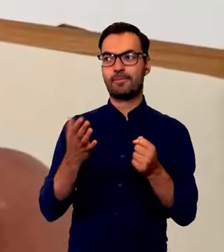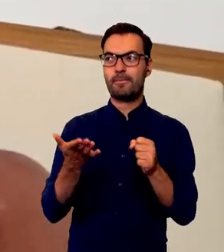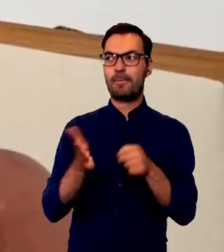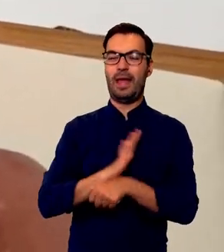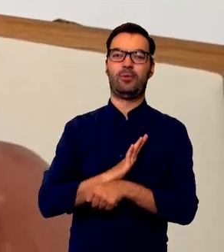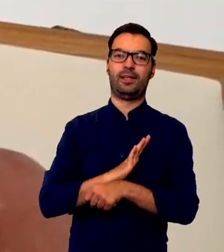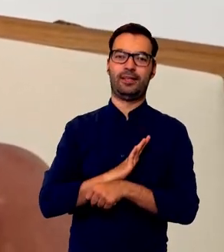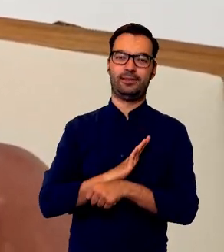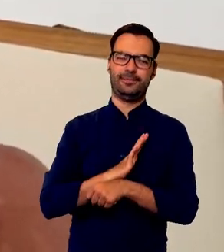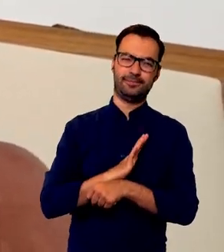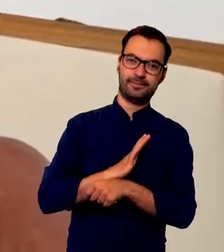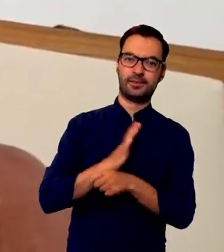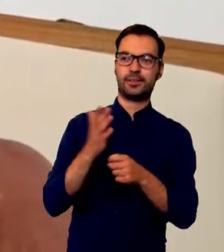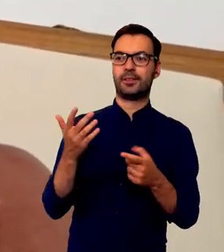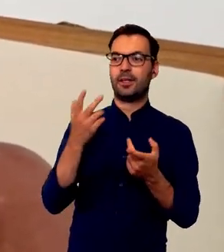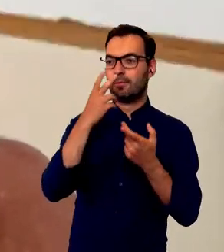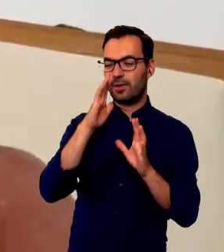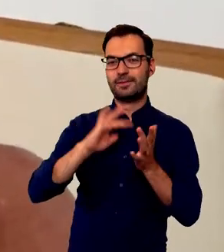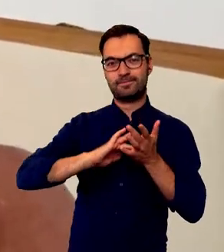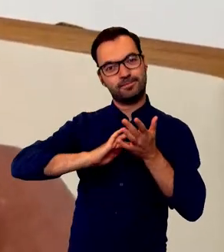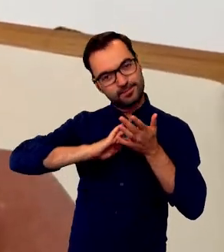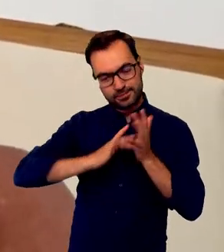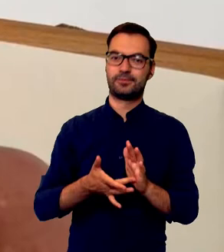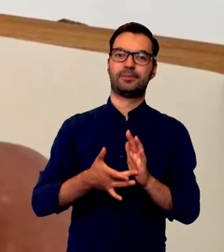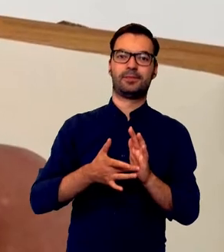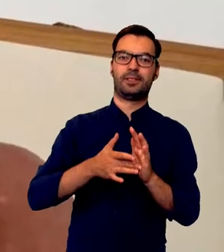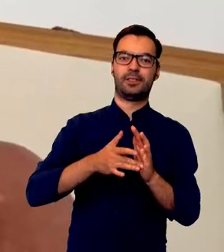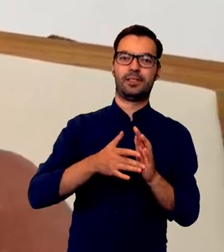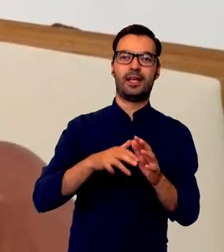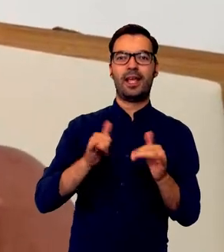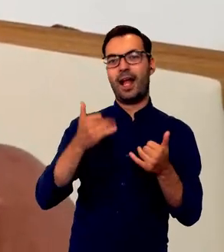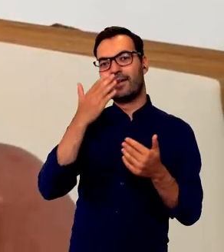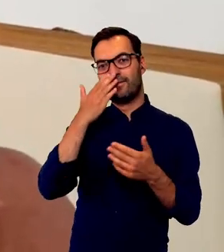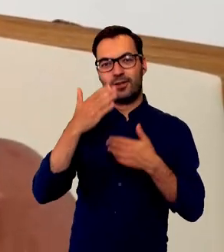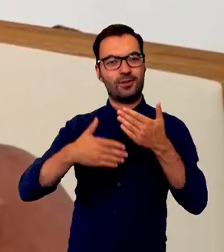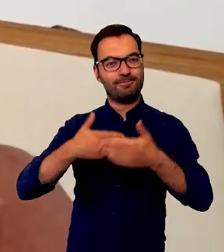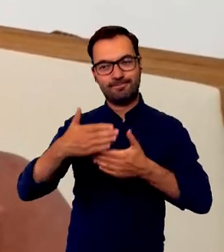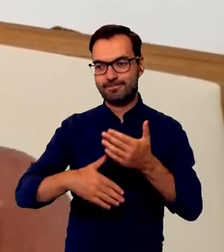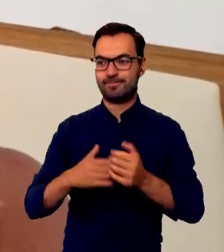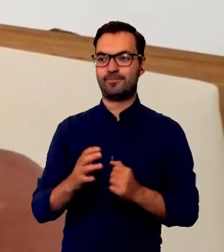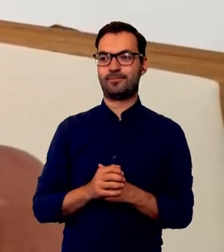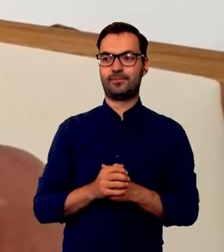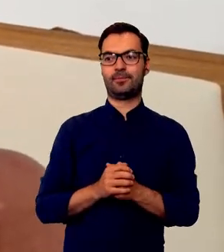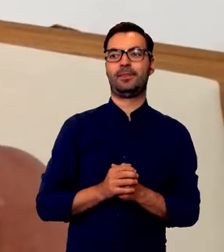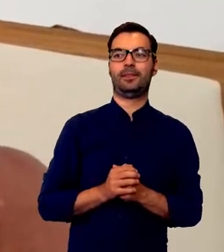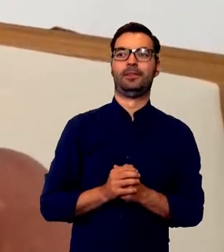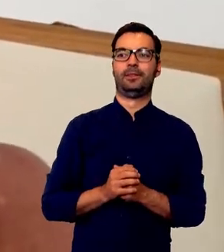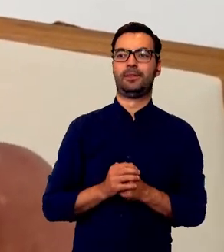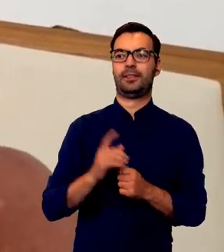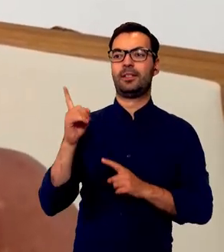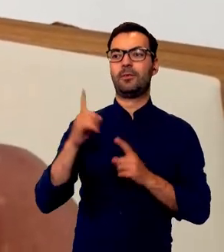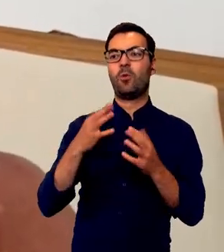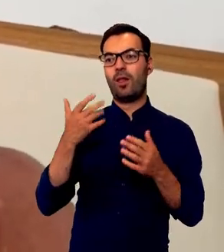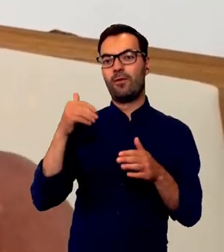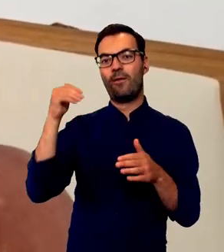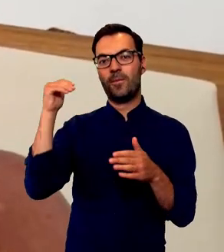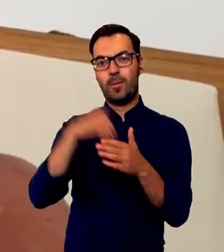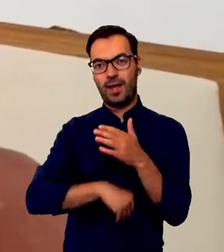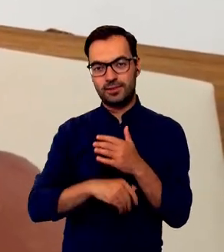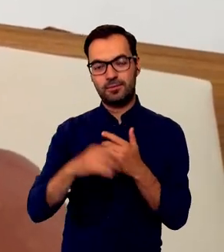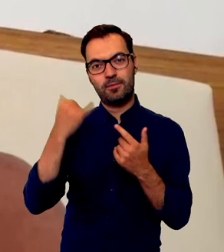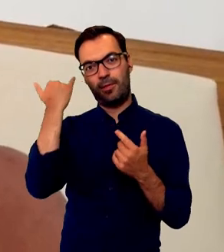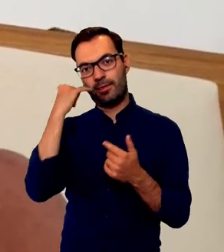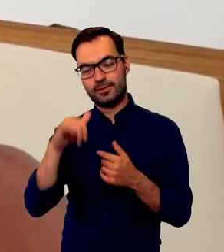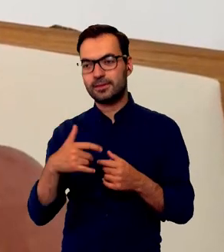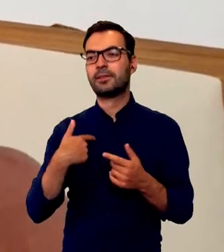pełniejszą, żeby rzeczywiście pokazać od A do Z, jak tego typu rzeczy działają, jak w pewne rzeczy i w pewne pułapki można